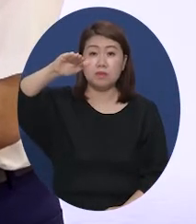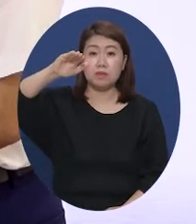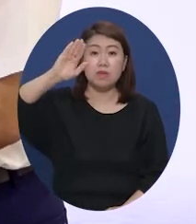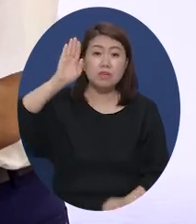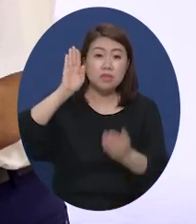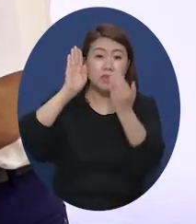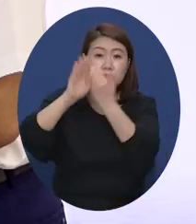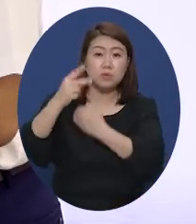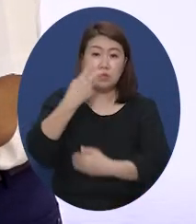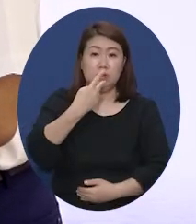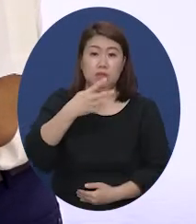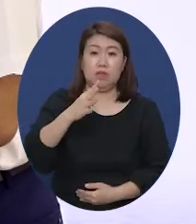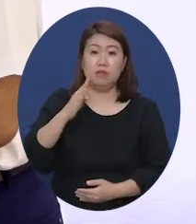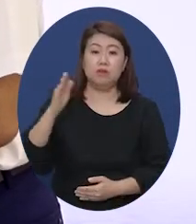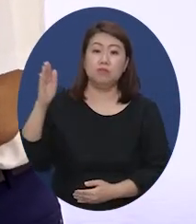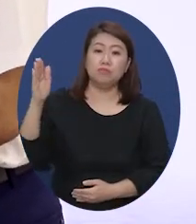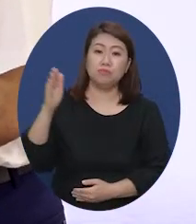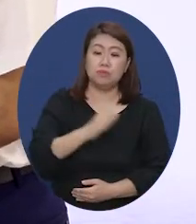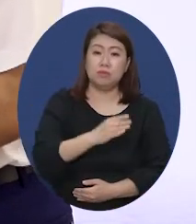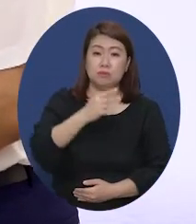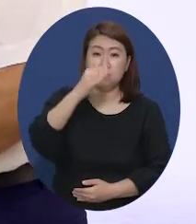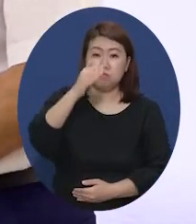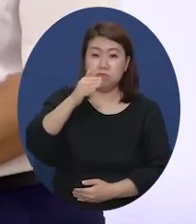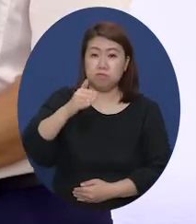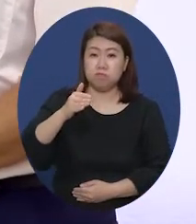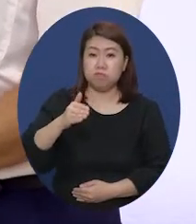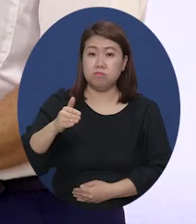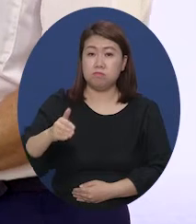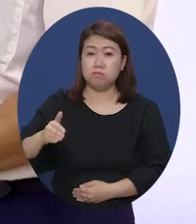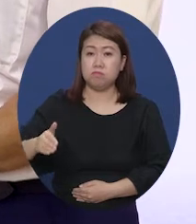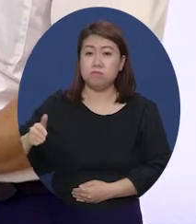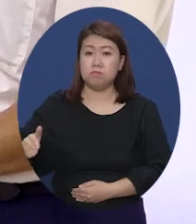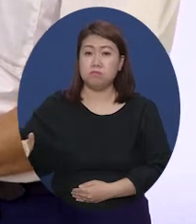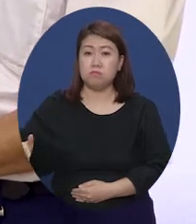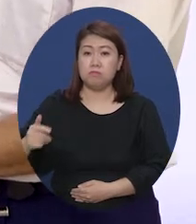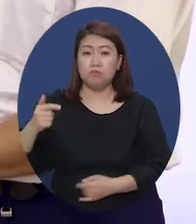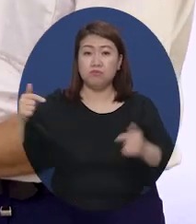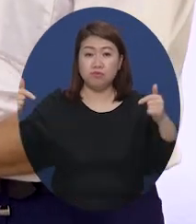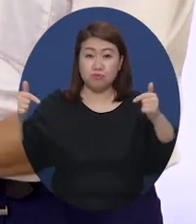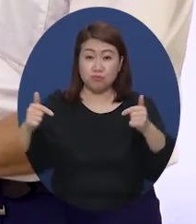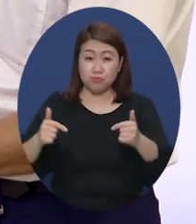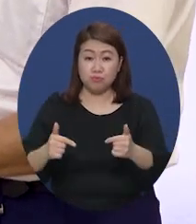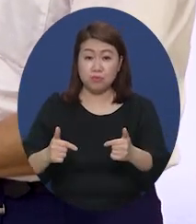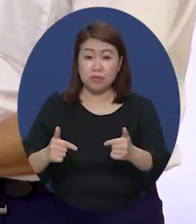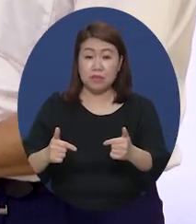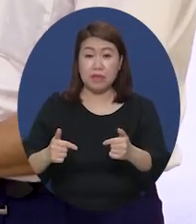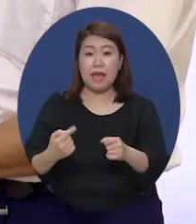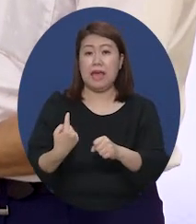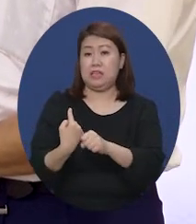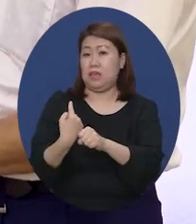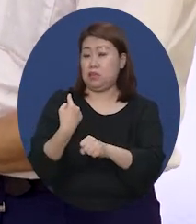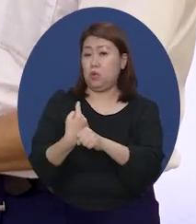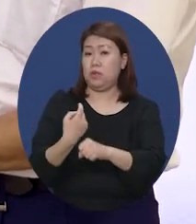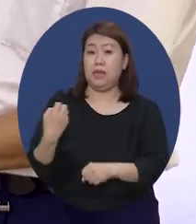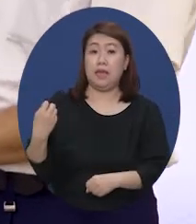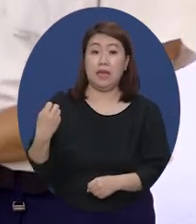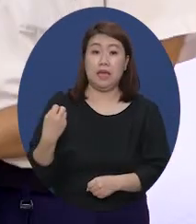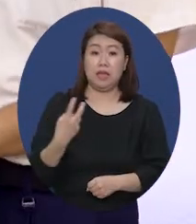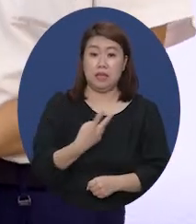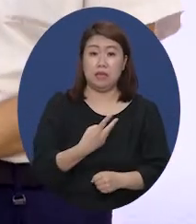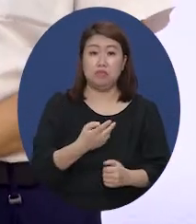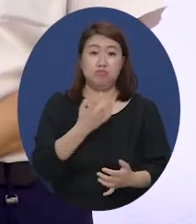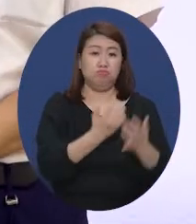높아집니다. 그다음부터는 2004년 정점 찍었다가 그다음부터는 계속 낮아졌다가 작년부터